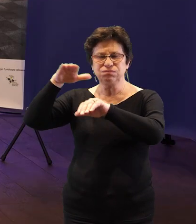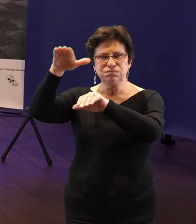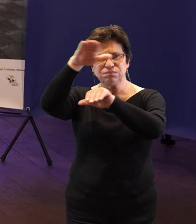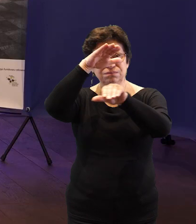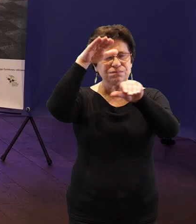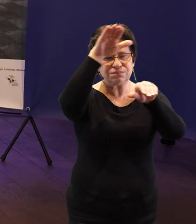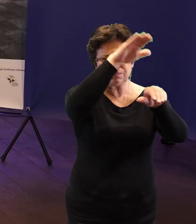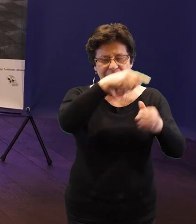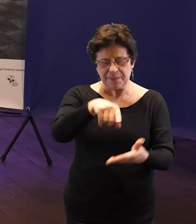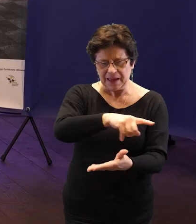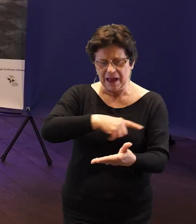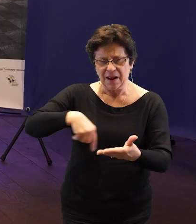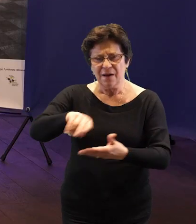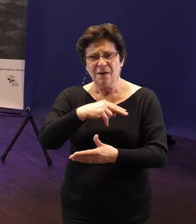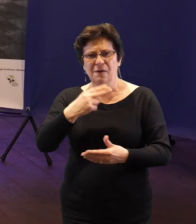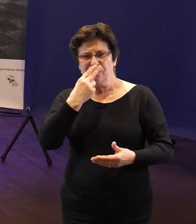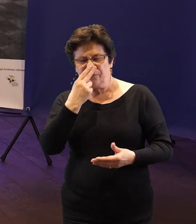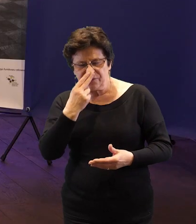wokół poruszał się